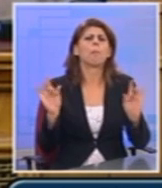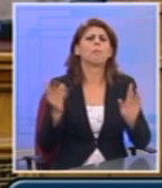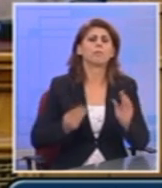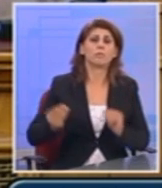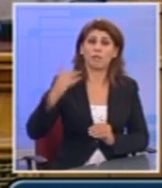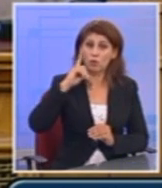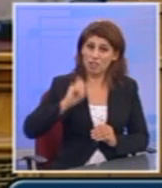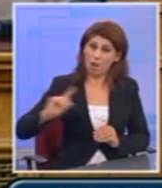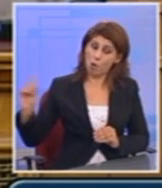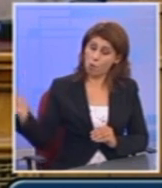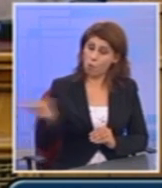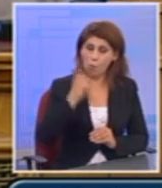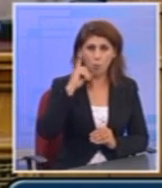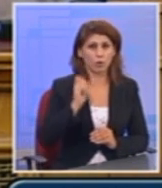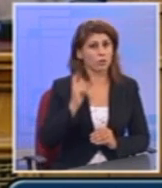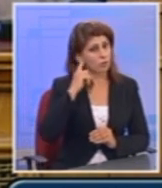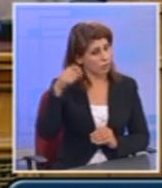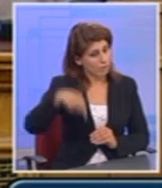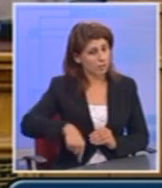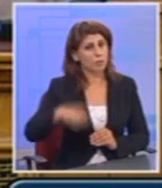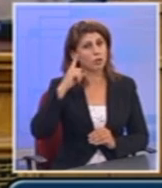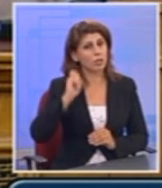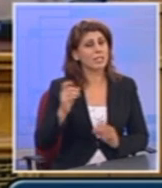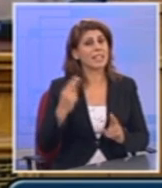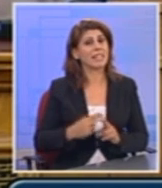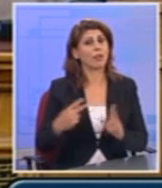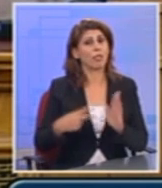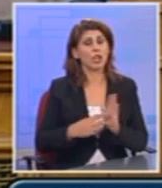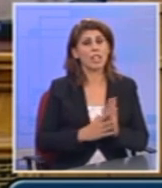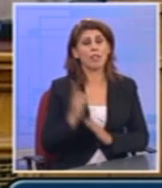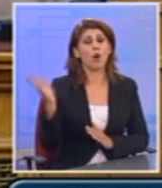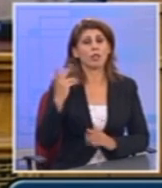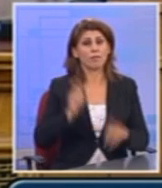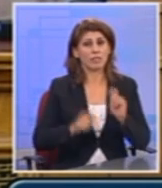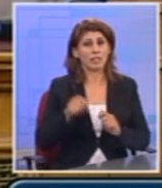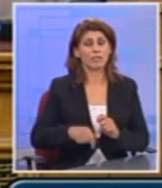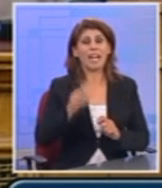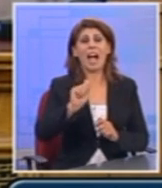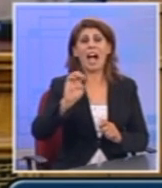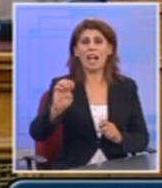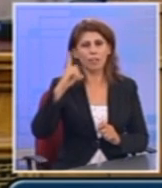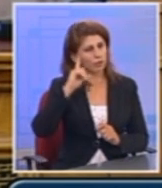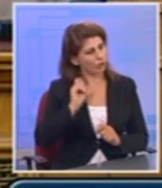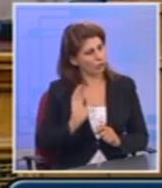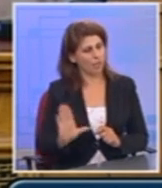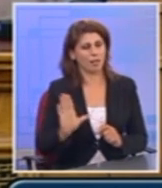γνώριζαν όλοι και το γνωρίζουν και σήμερα το γνώριζαν κυρίως το 2011 όταν συστήθηκε αυτή η ανώνυμη